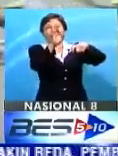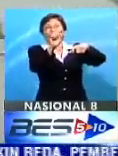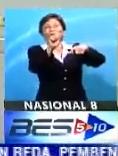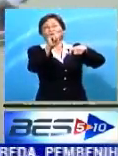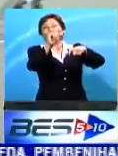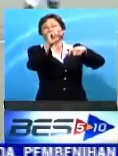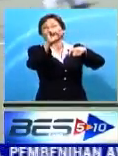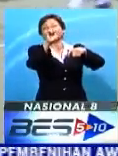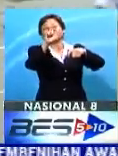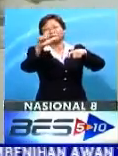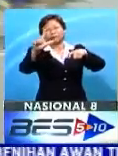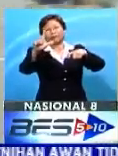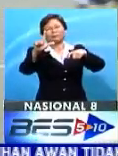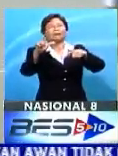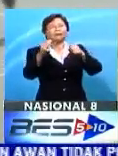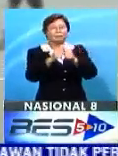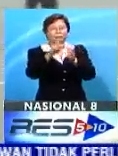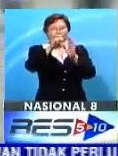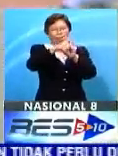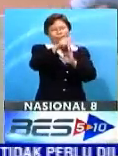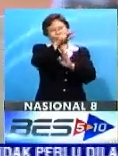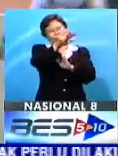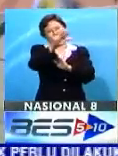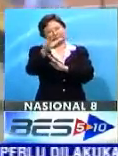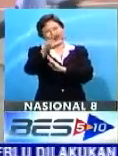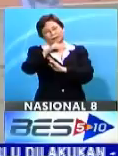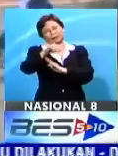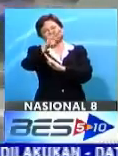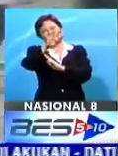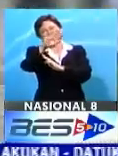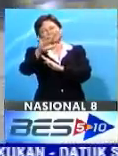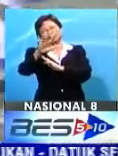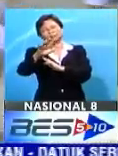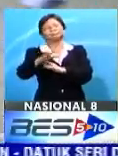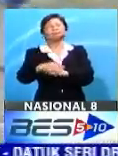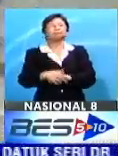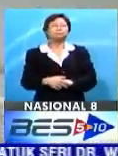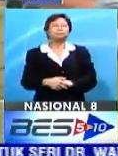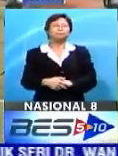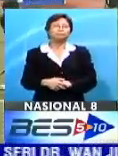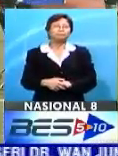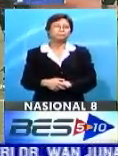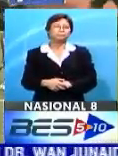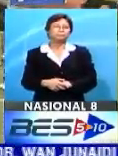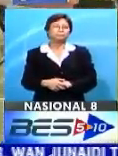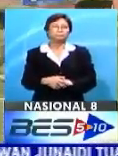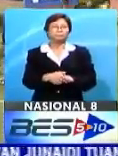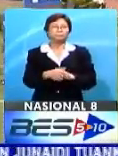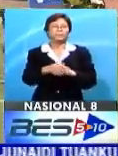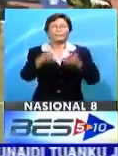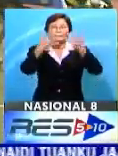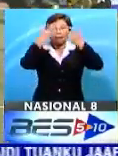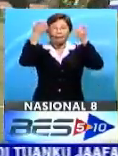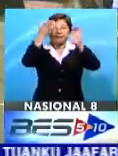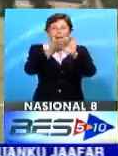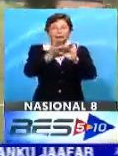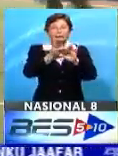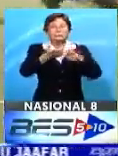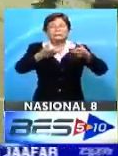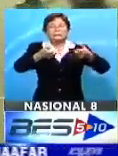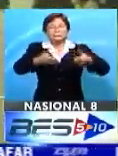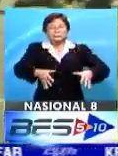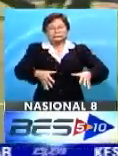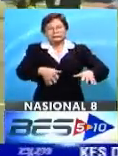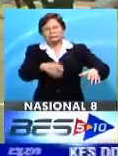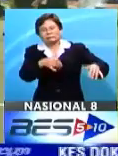dan Muhammad Firhan Asyari di minit ke-33 dan 45 di suku ketiga. Di suku keempat, Maybank seakan-akan hilang rentak apabila